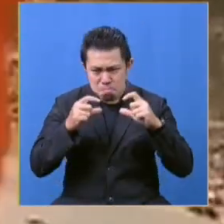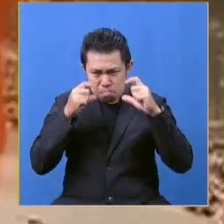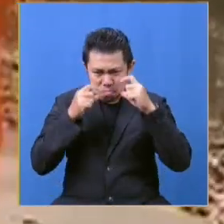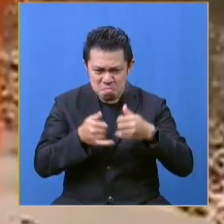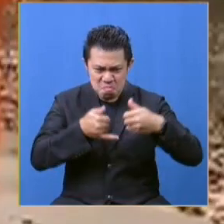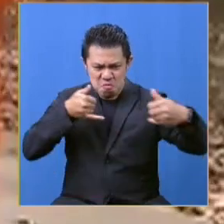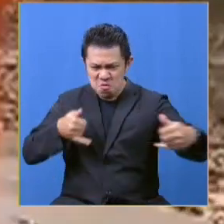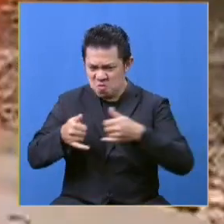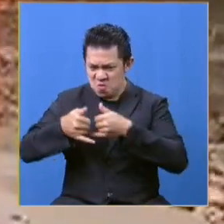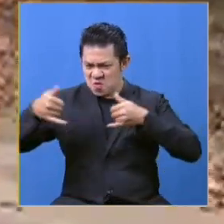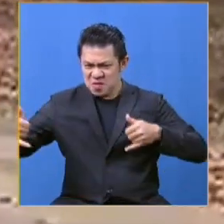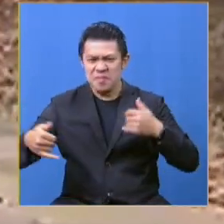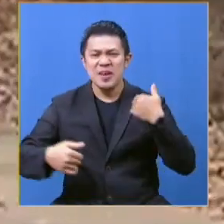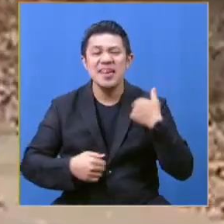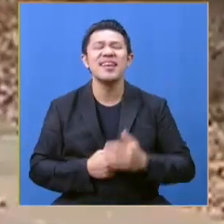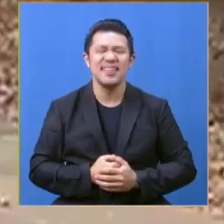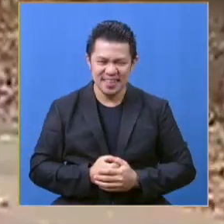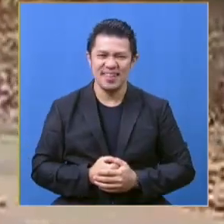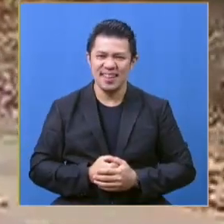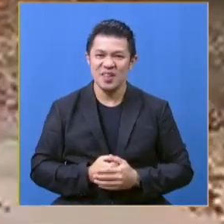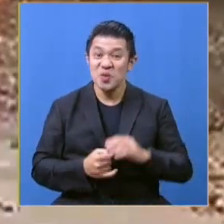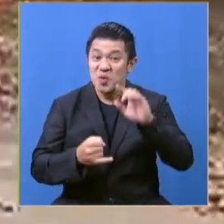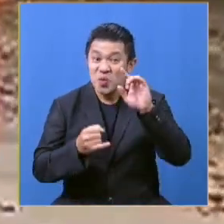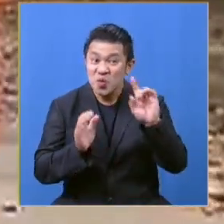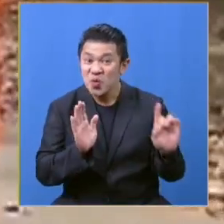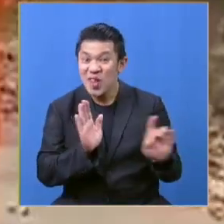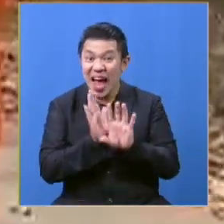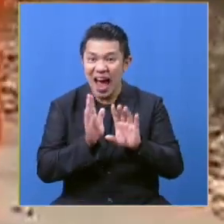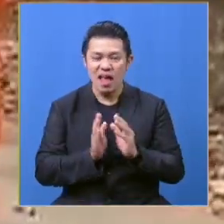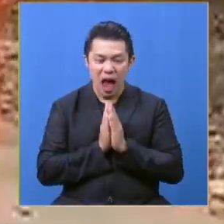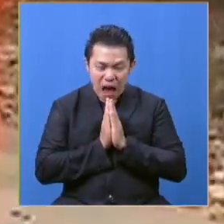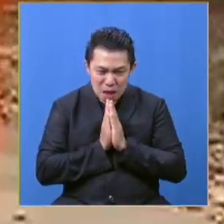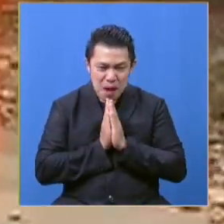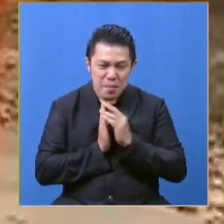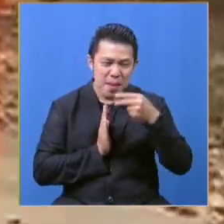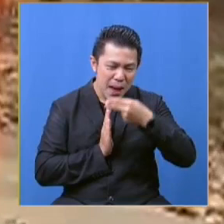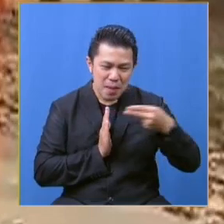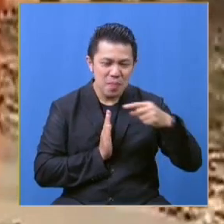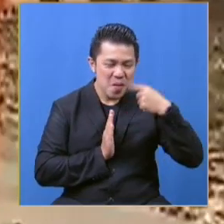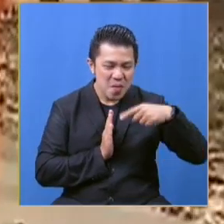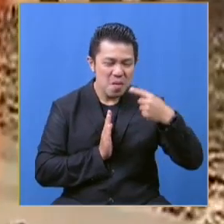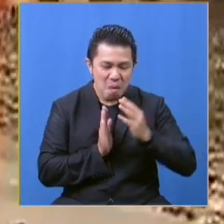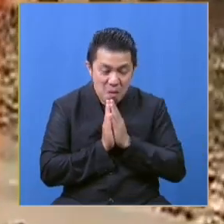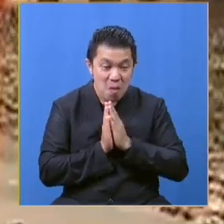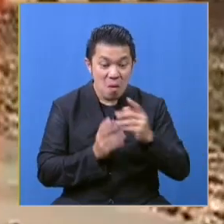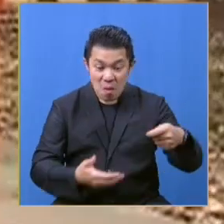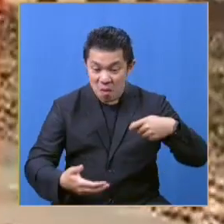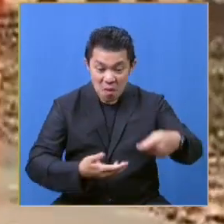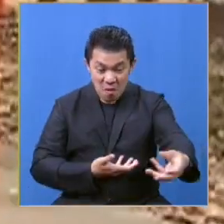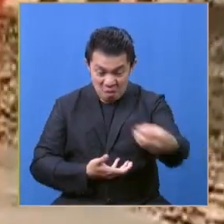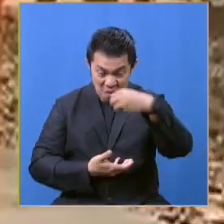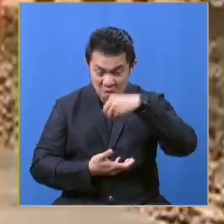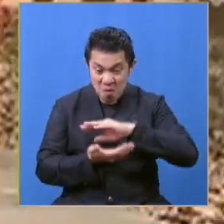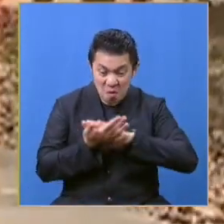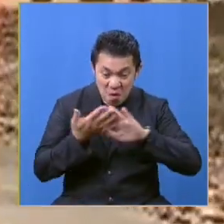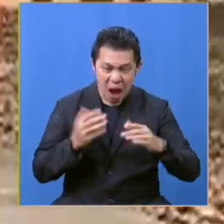างกันตลอดเวลานะคะส่วนตอนท้ายก็มีการให้ศีลให้พรหลังจากที่ใส่บาตรเสร็จแล้วด้วยป